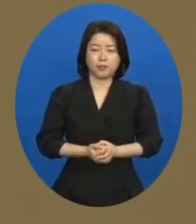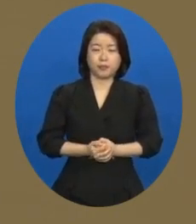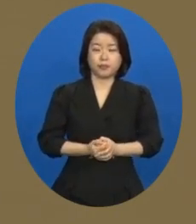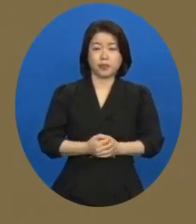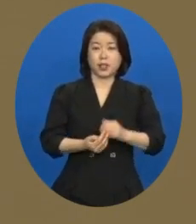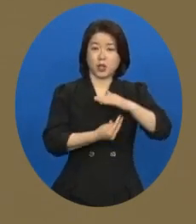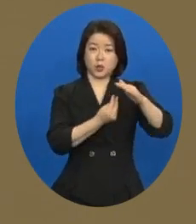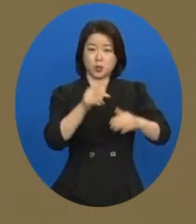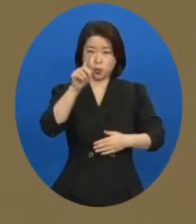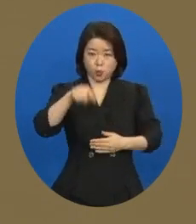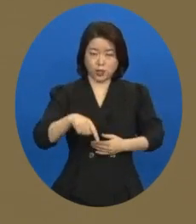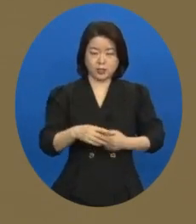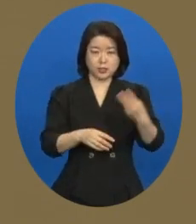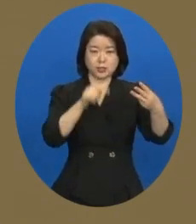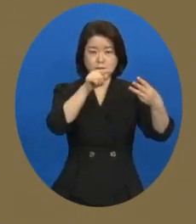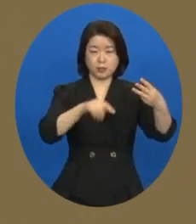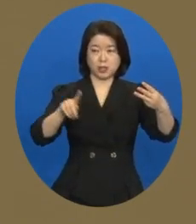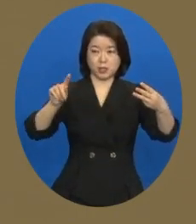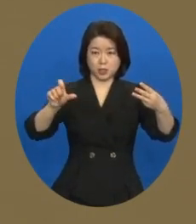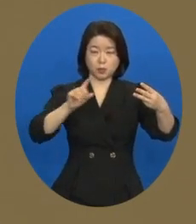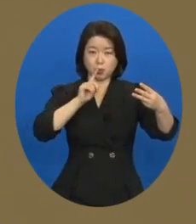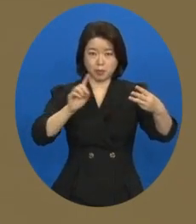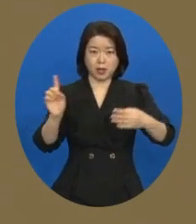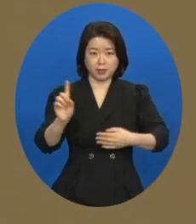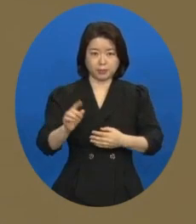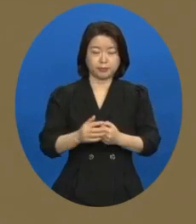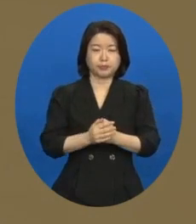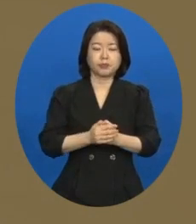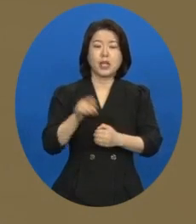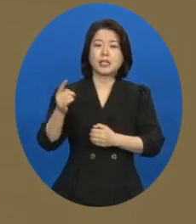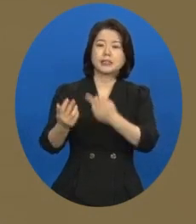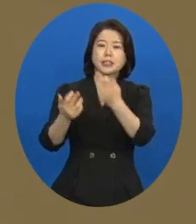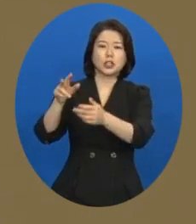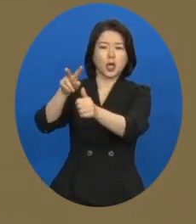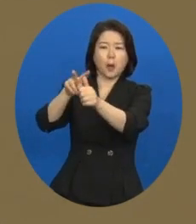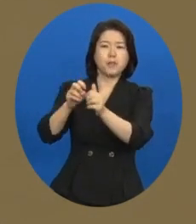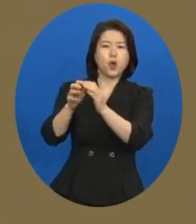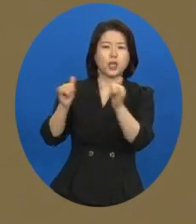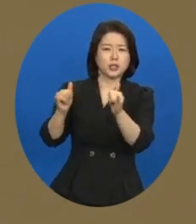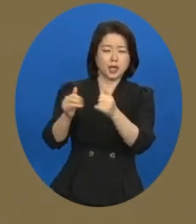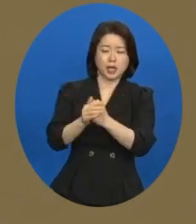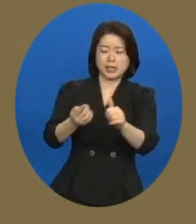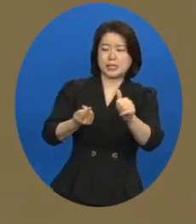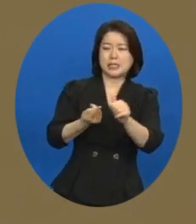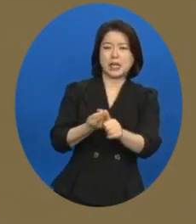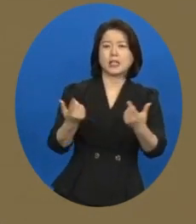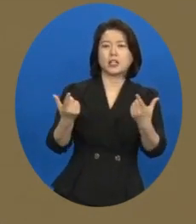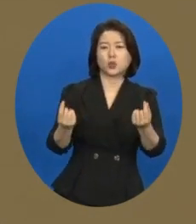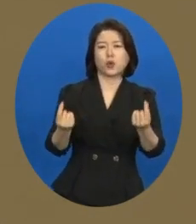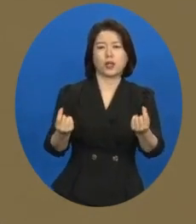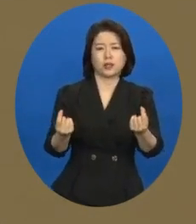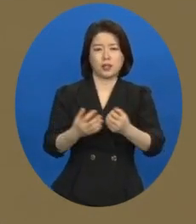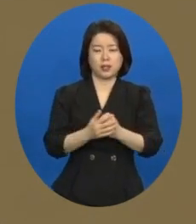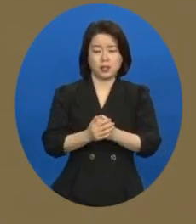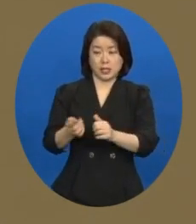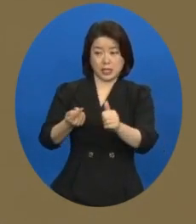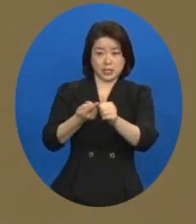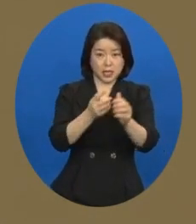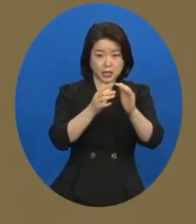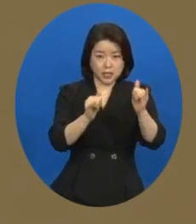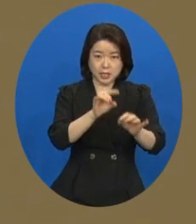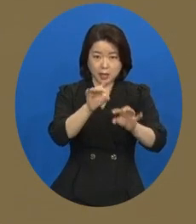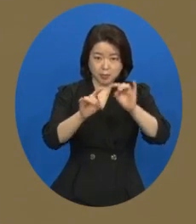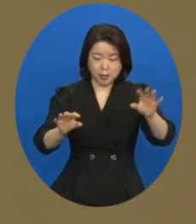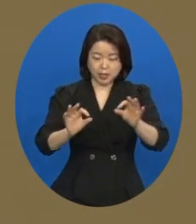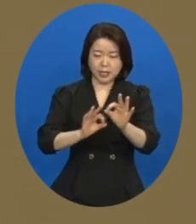요한일서 3장 15절 말씀해 보면 그 형제를 미워하는 자마다 살인하는 자니 살인하는